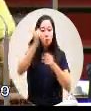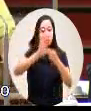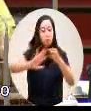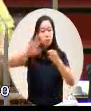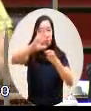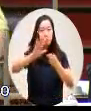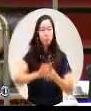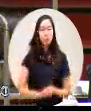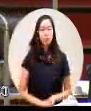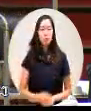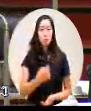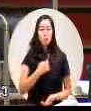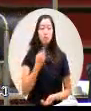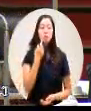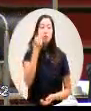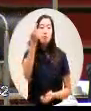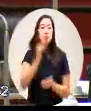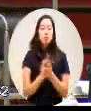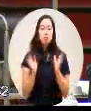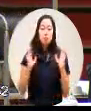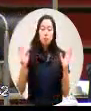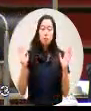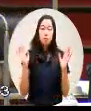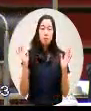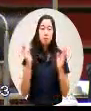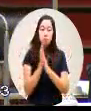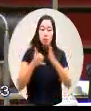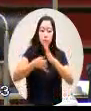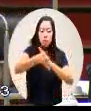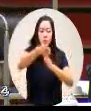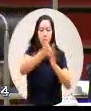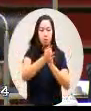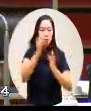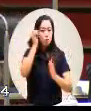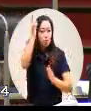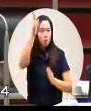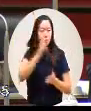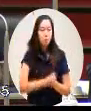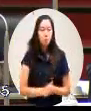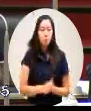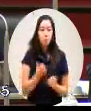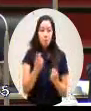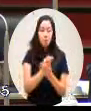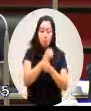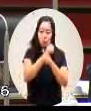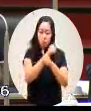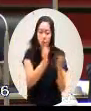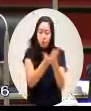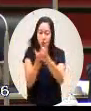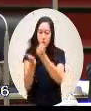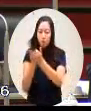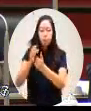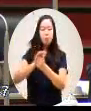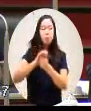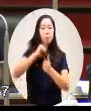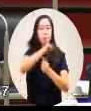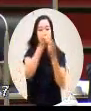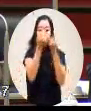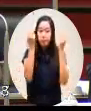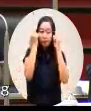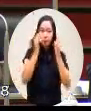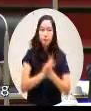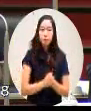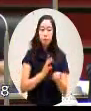阮遐个因个学生囡仔出来，个个都是高材生，呆呆考几大堆，一样伊